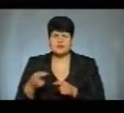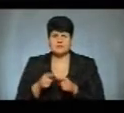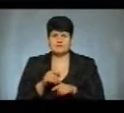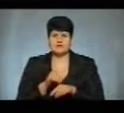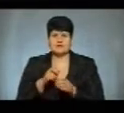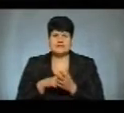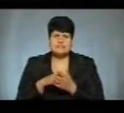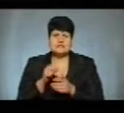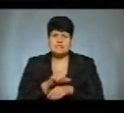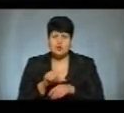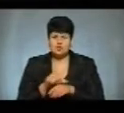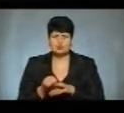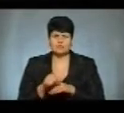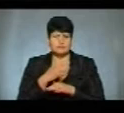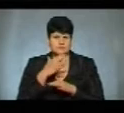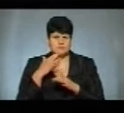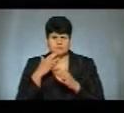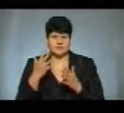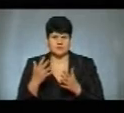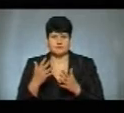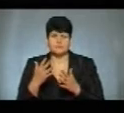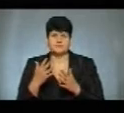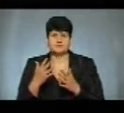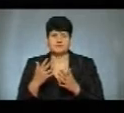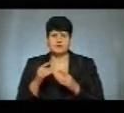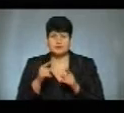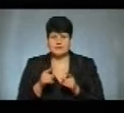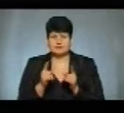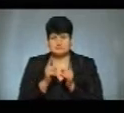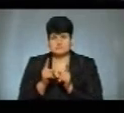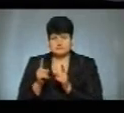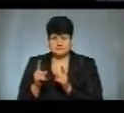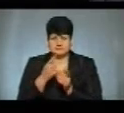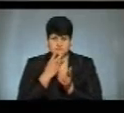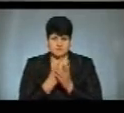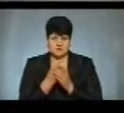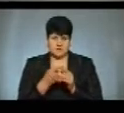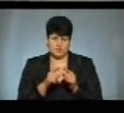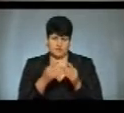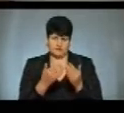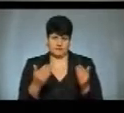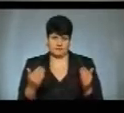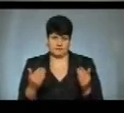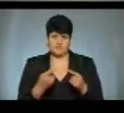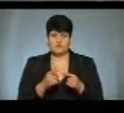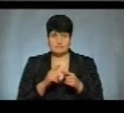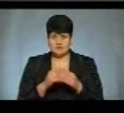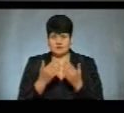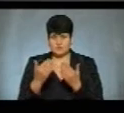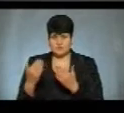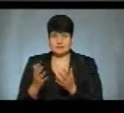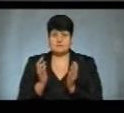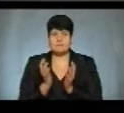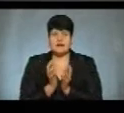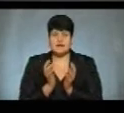причому з десятків країн за кордону. І вони фрагментарно представлені в цьому експонаті. Ось у цій експозиції